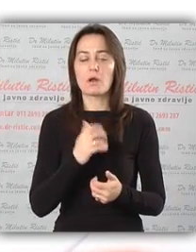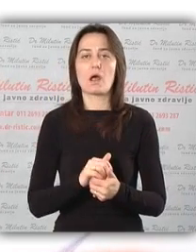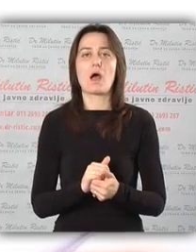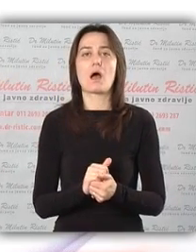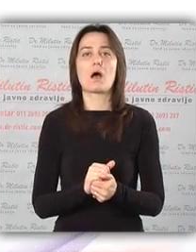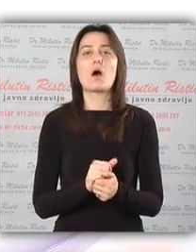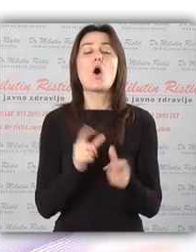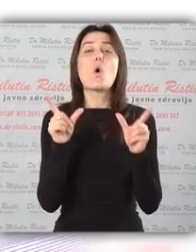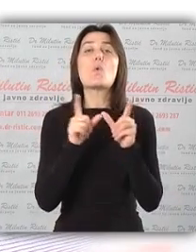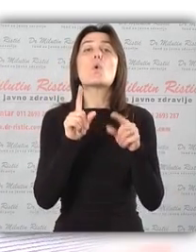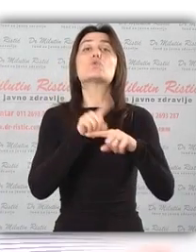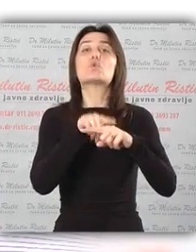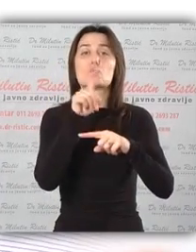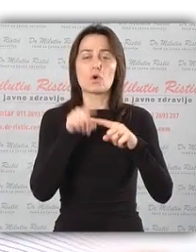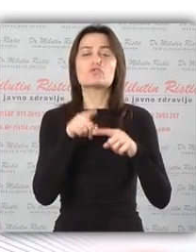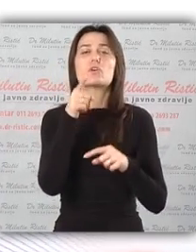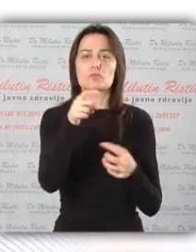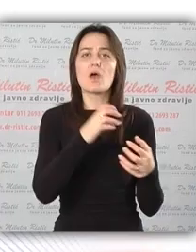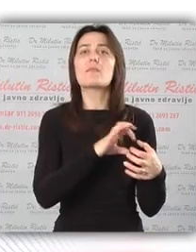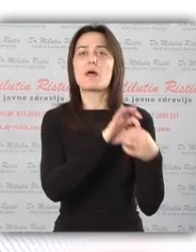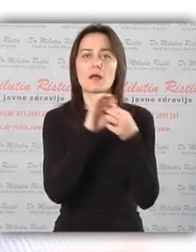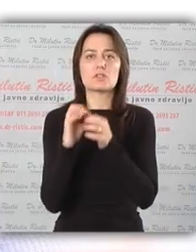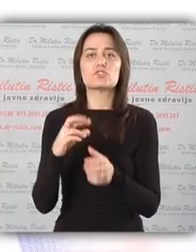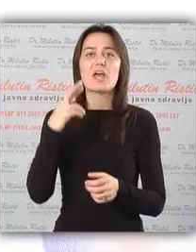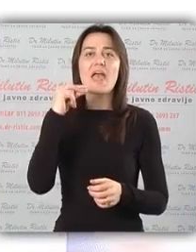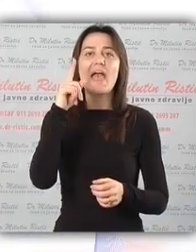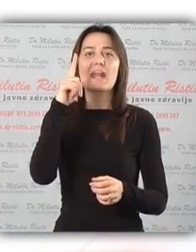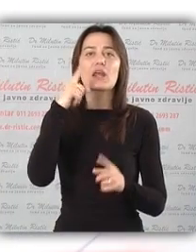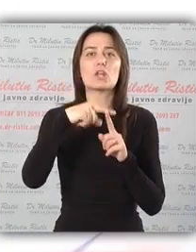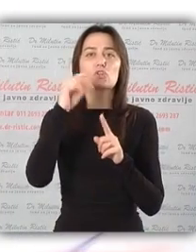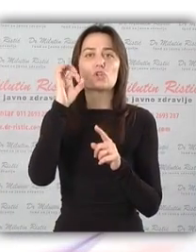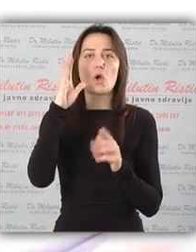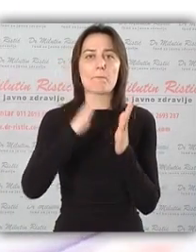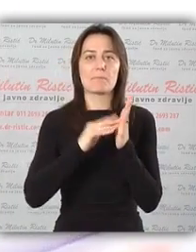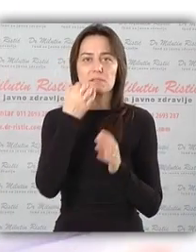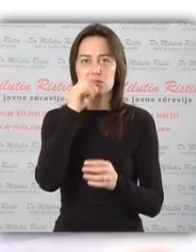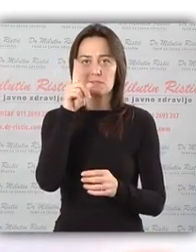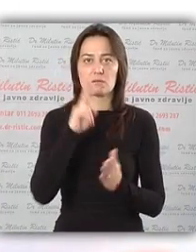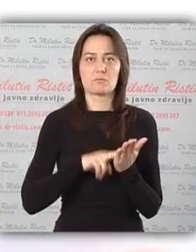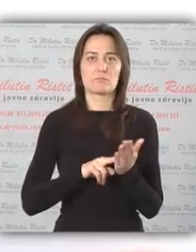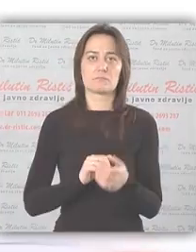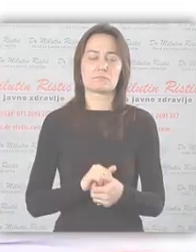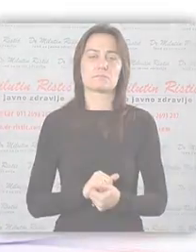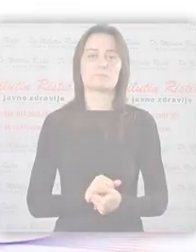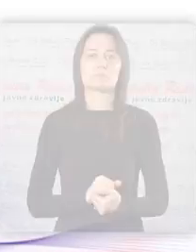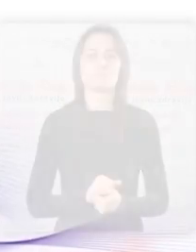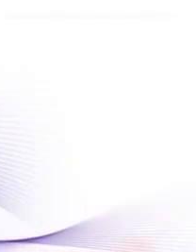tetraciklini. U trudnoći to je najčešće eritromicin.